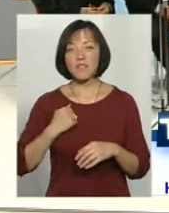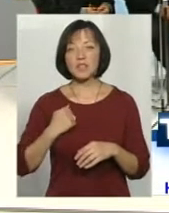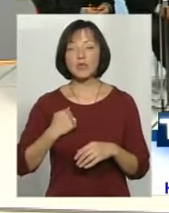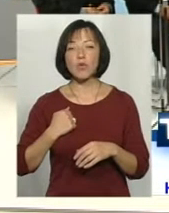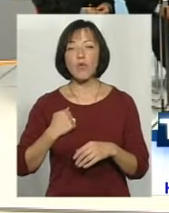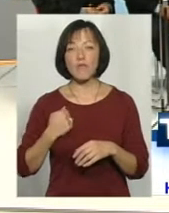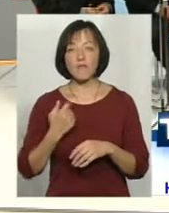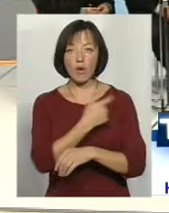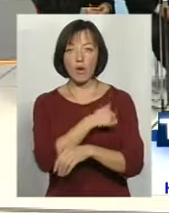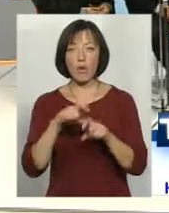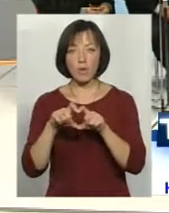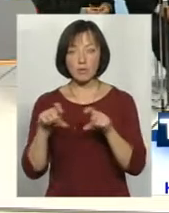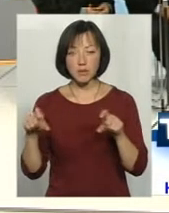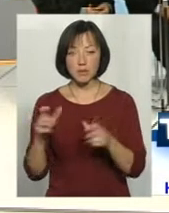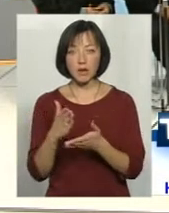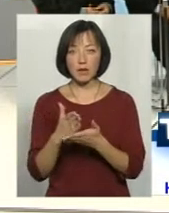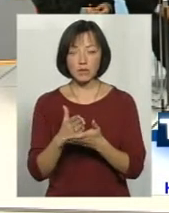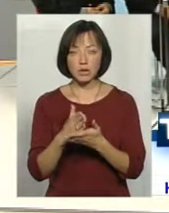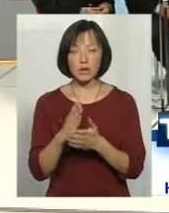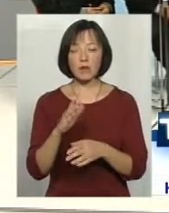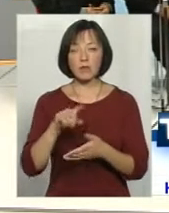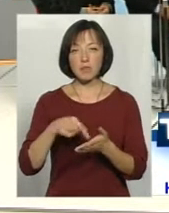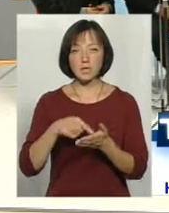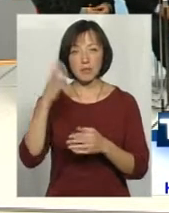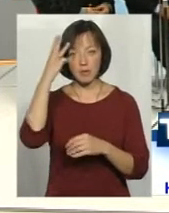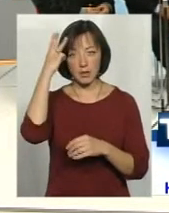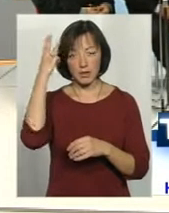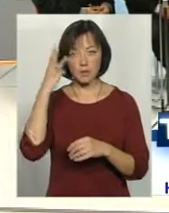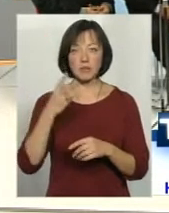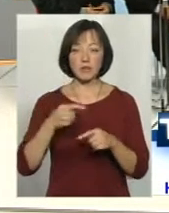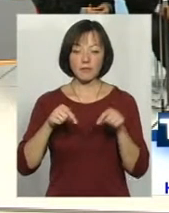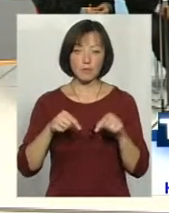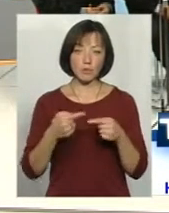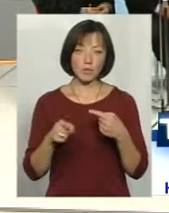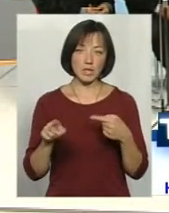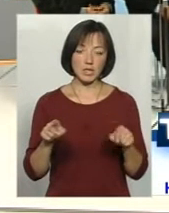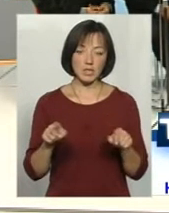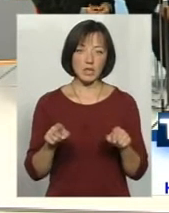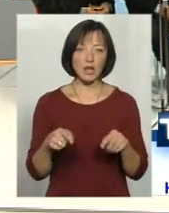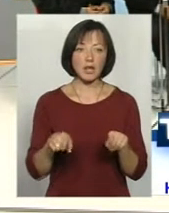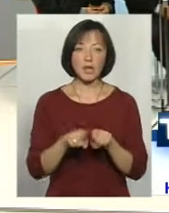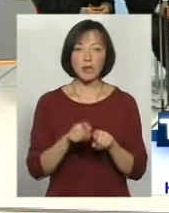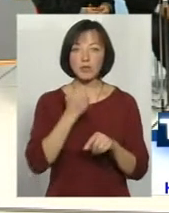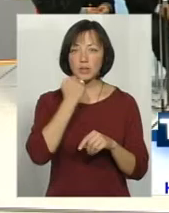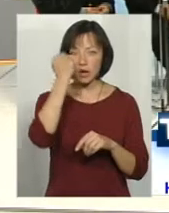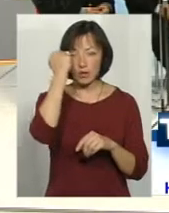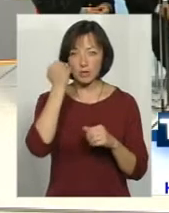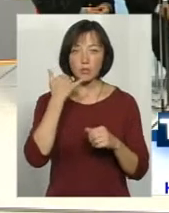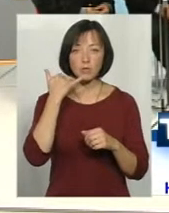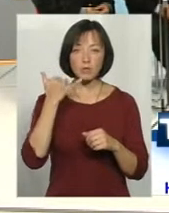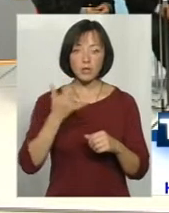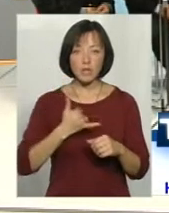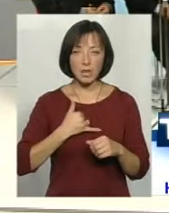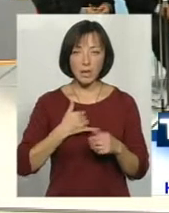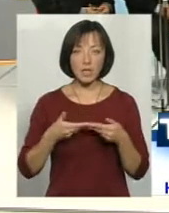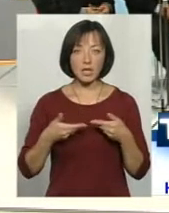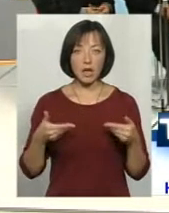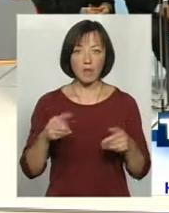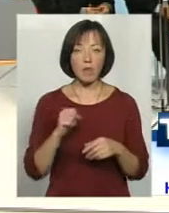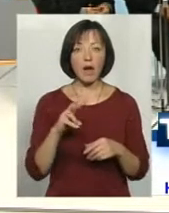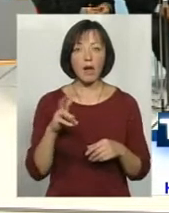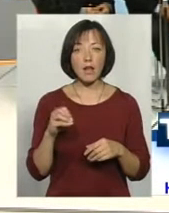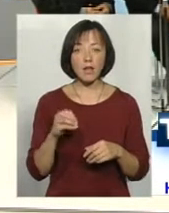госпіталь, який знаходиться в нашому місті Хмельницькому. В цьому різниця. Так що дякуємо за те, що ви подзвонили нам, але